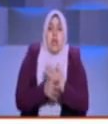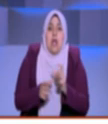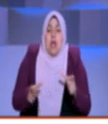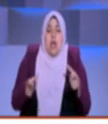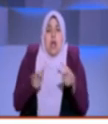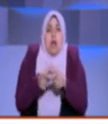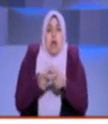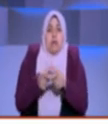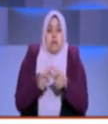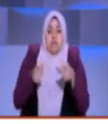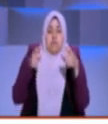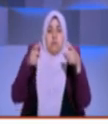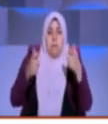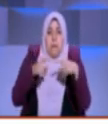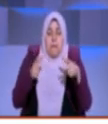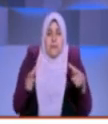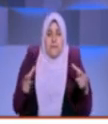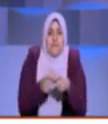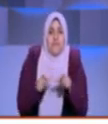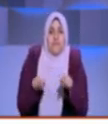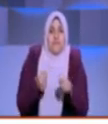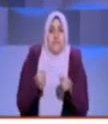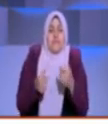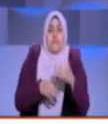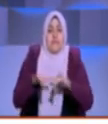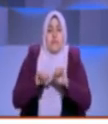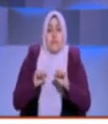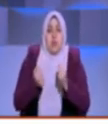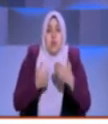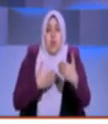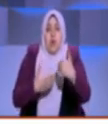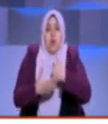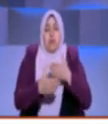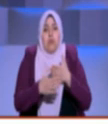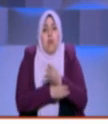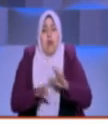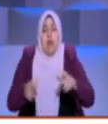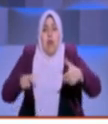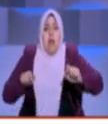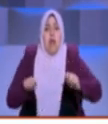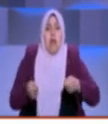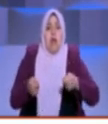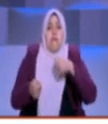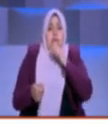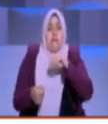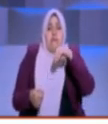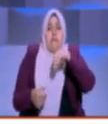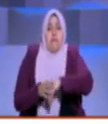التداعيات الصحية والطبية المرتبطة بفيروس كورونا المستجد، أو على مستوى التداعيات الاقتصادية التي قد تكون